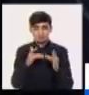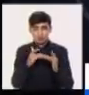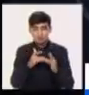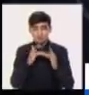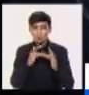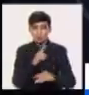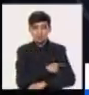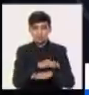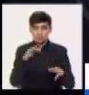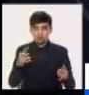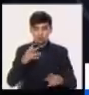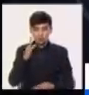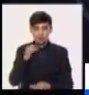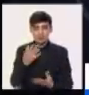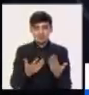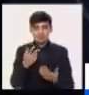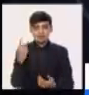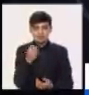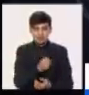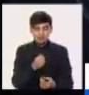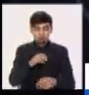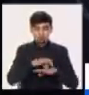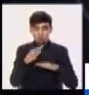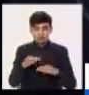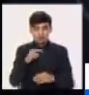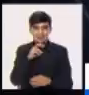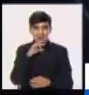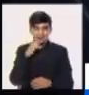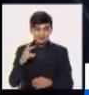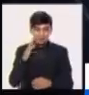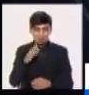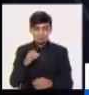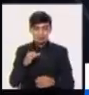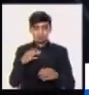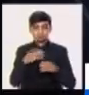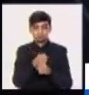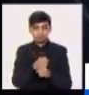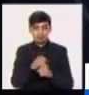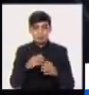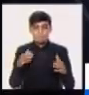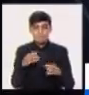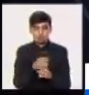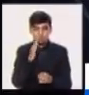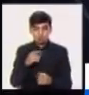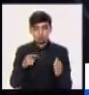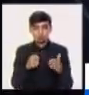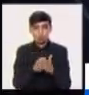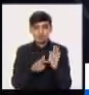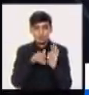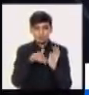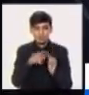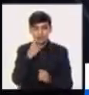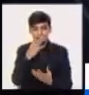втором случае, если ввести на две недели жесткий карантин, то зараженных будет меньше, до 7 тысяч в день. Для них нужно